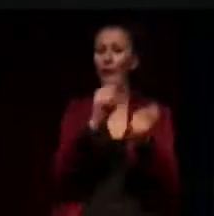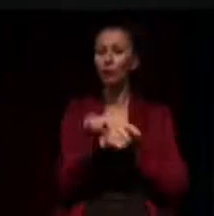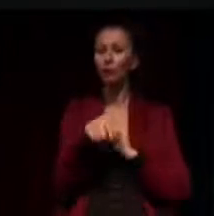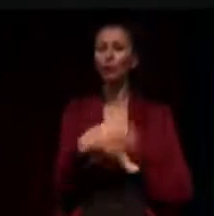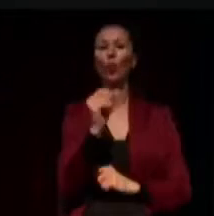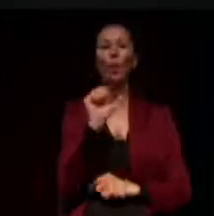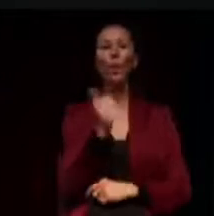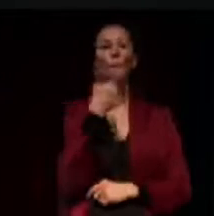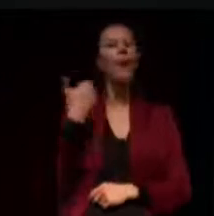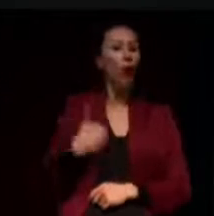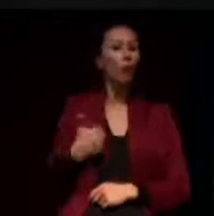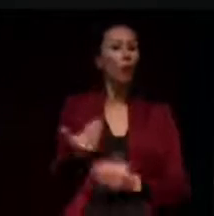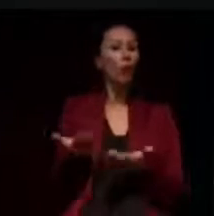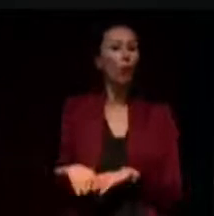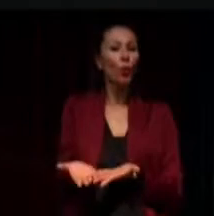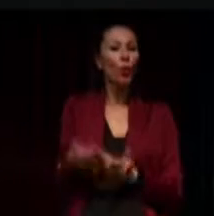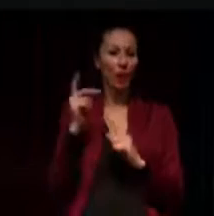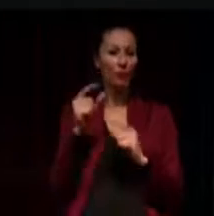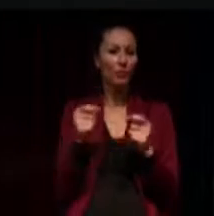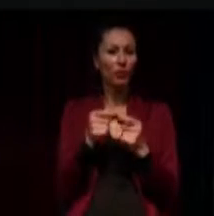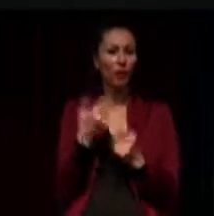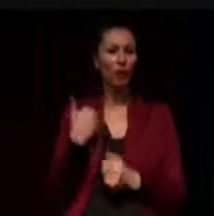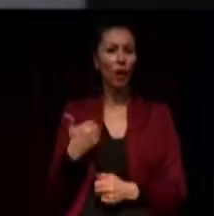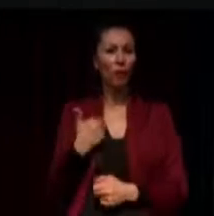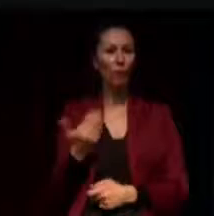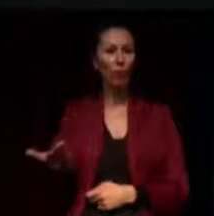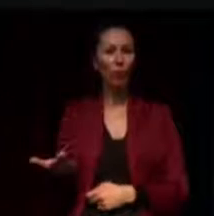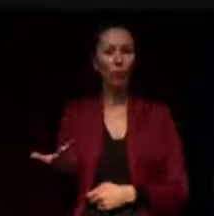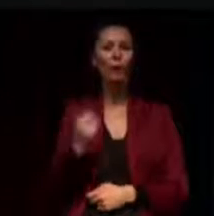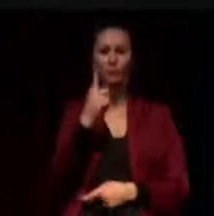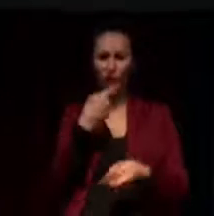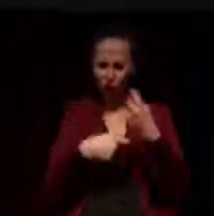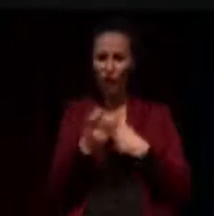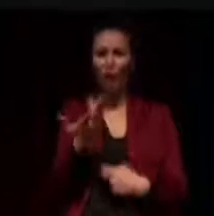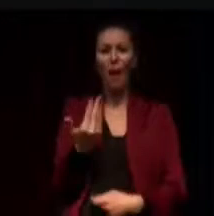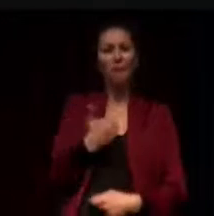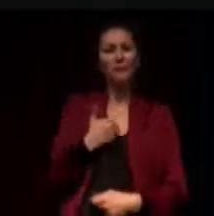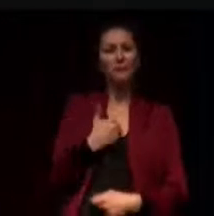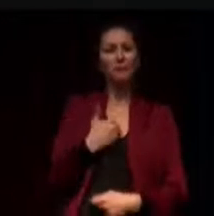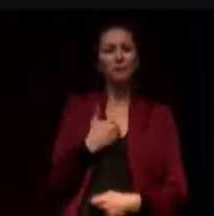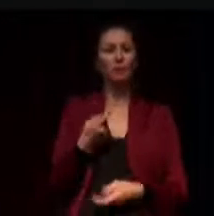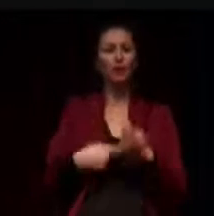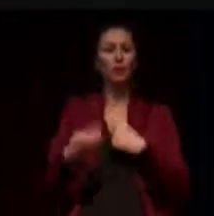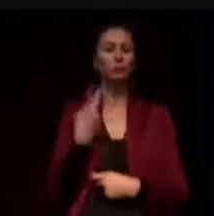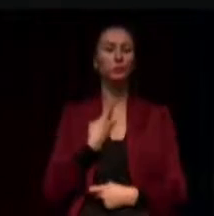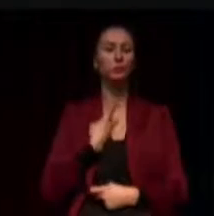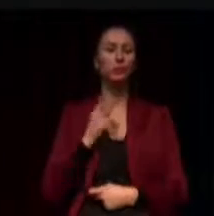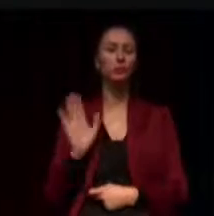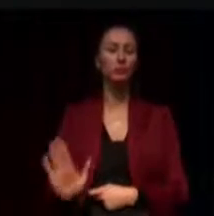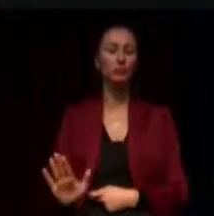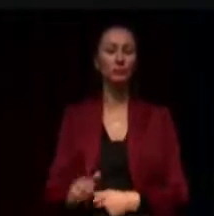da önemli. Kamu. İzbeton da kamu sonuçta. Evet, bir şirket ama bizim şirketimiz.